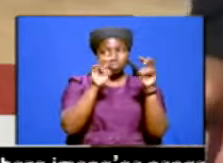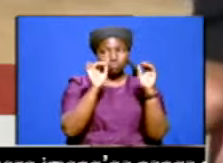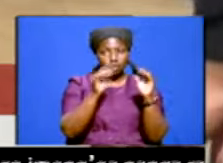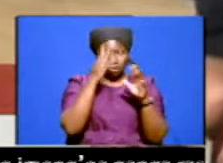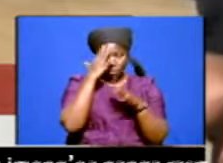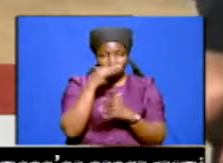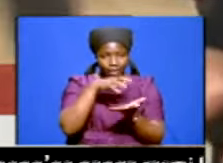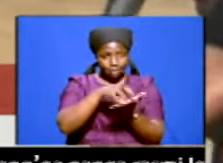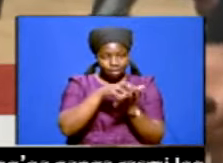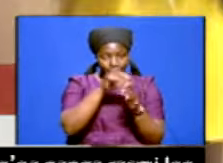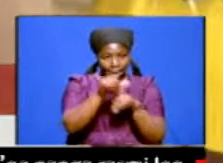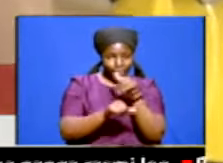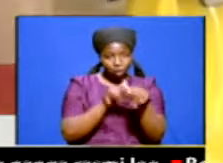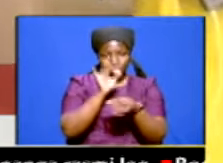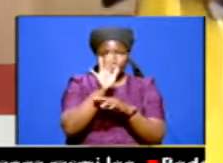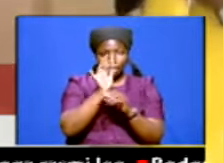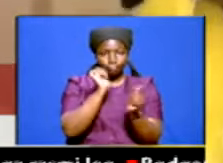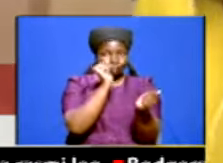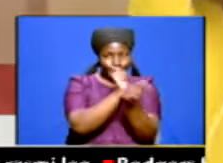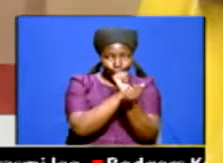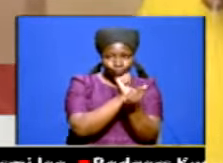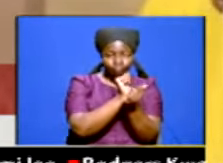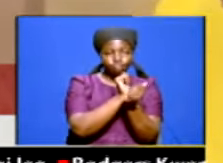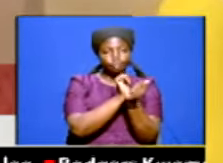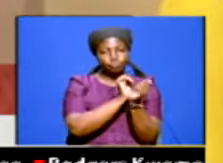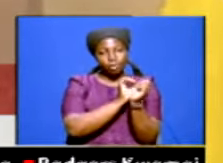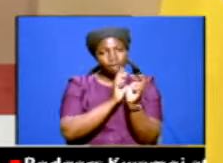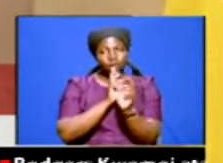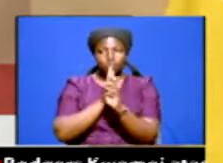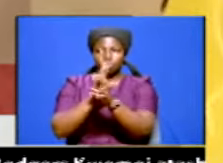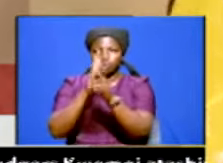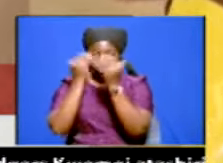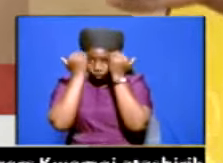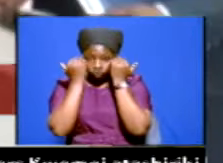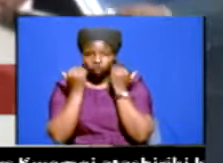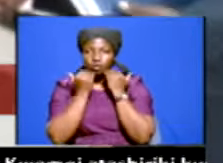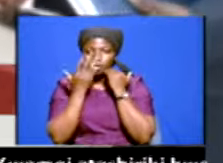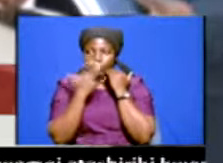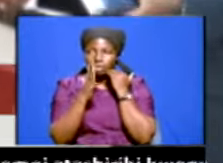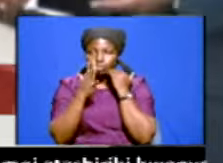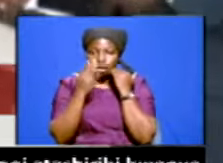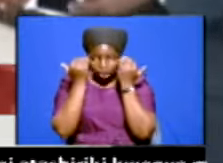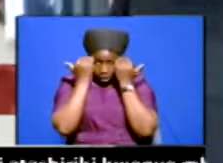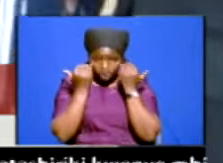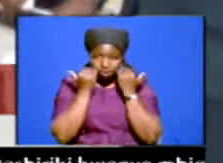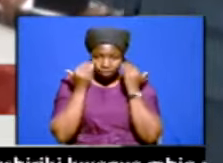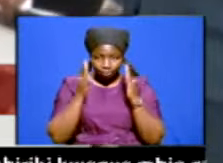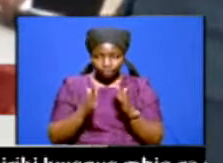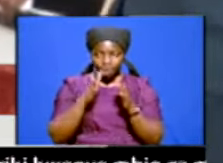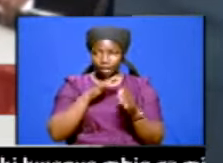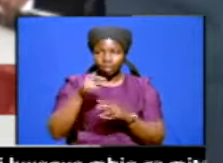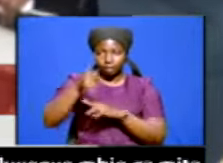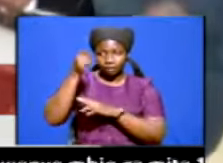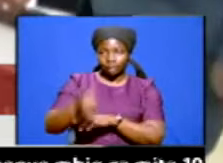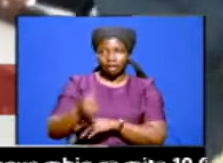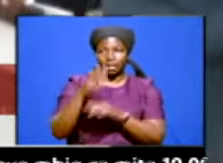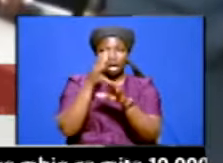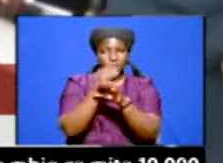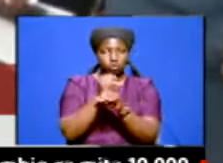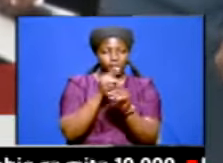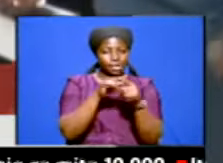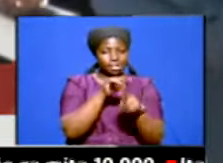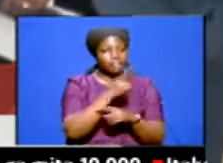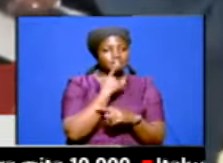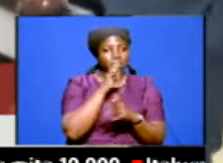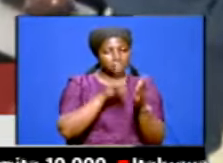na kukamatwa kwa majaji hao imewasilishwa mahakamani na chama cha mahakimu na majaji. Koome hata hivyo amesema hakuna